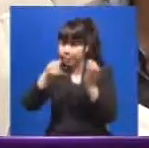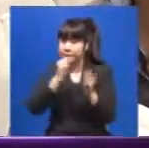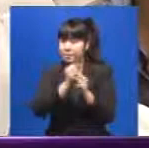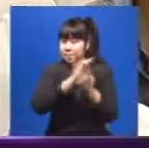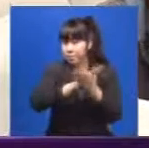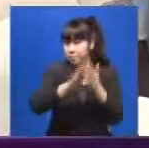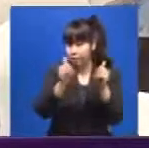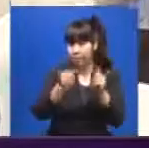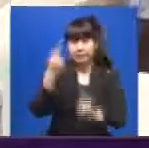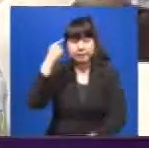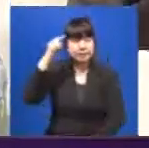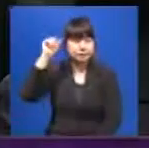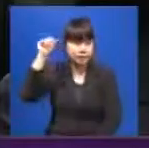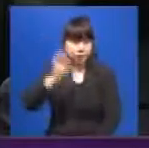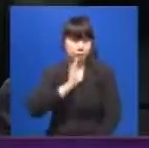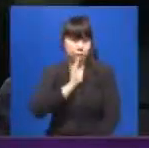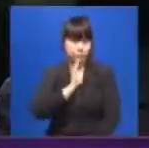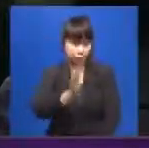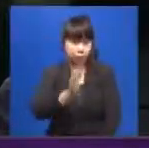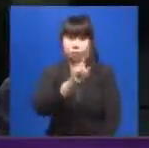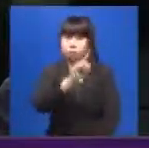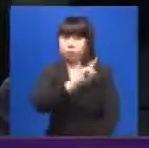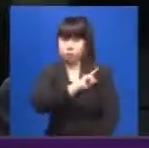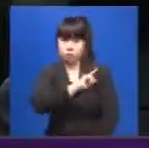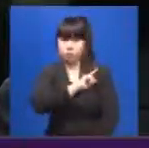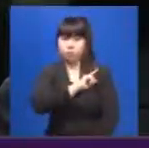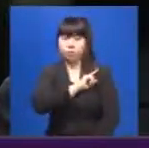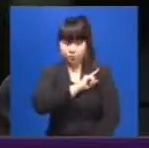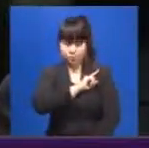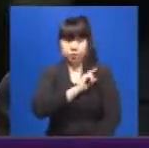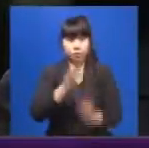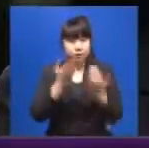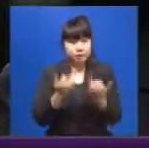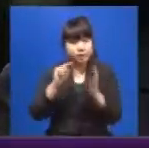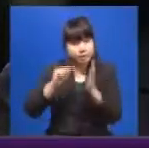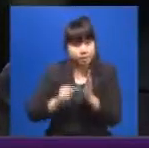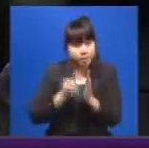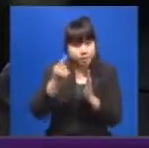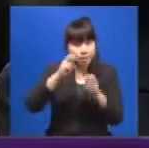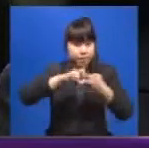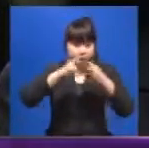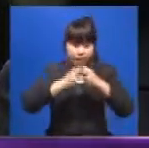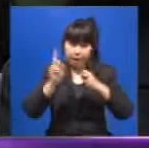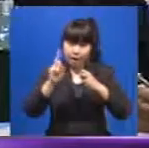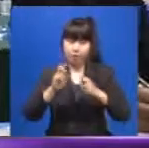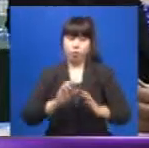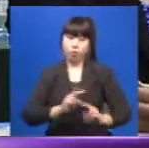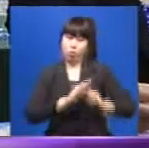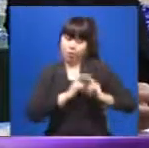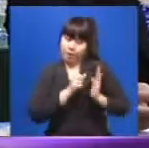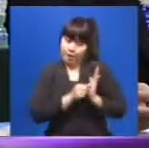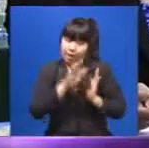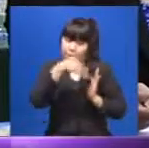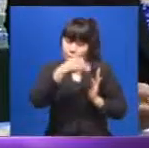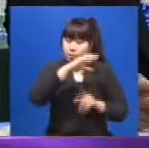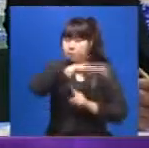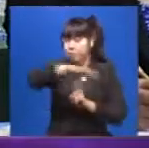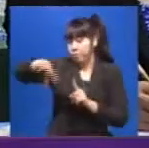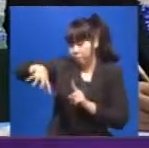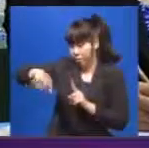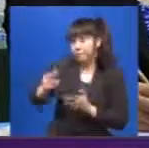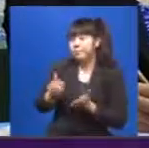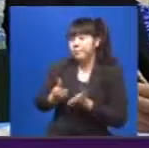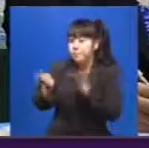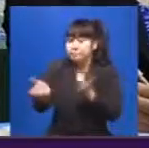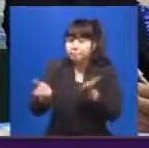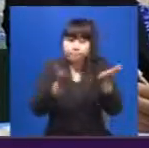มีจิตสำนึกที่ดีซื่อสัตย์สุจริตและรับผิดชอบแต่นั้นควรเริ่มต้นด้วยการแก้ไขตัวเองและส่งเสริมคนรอบข้างรวม